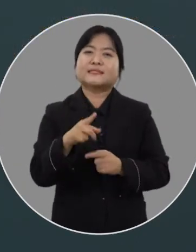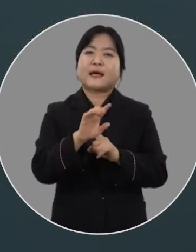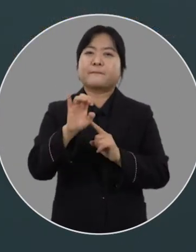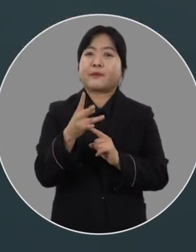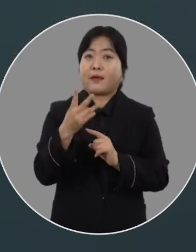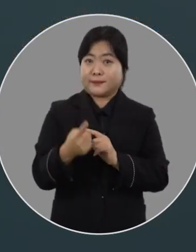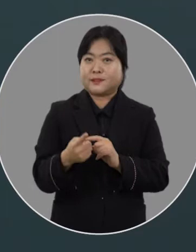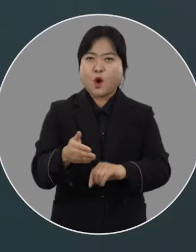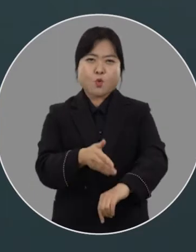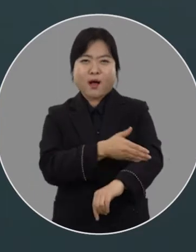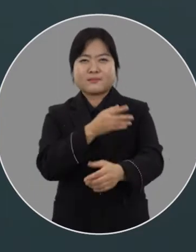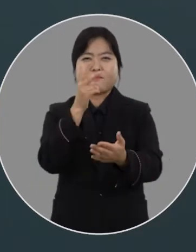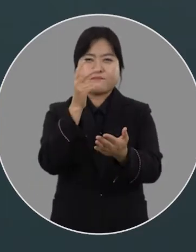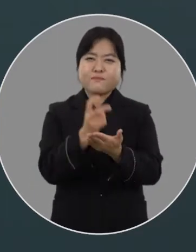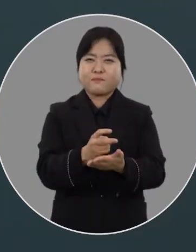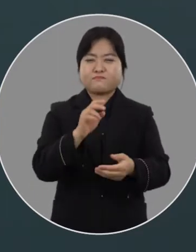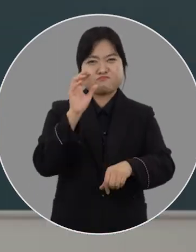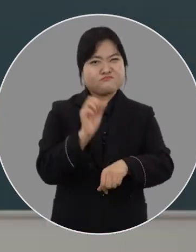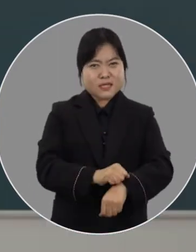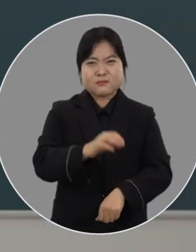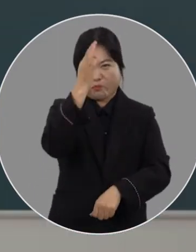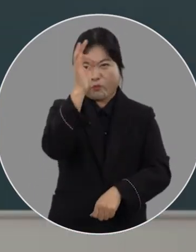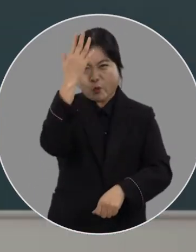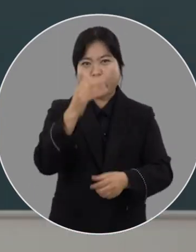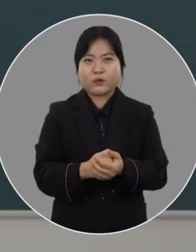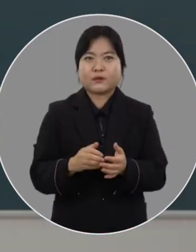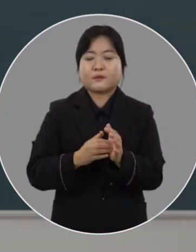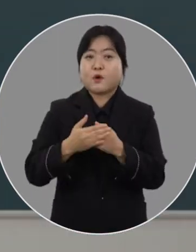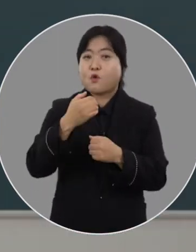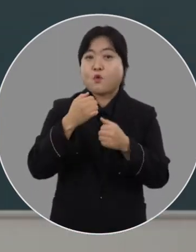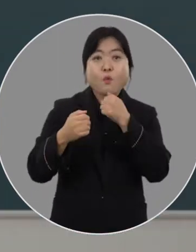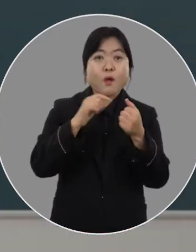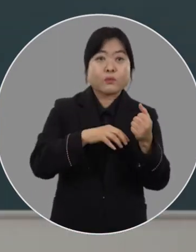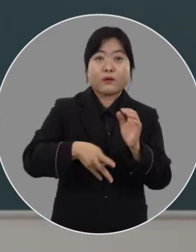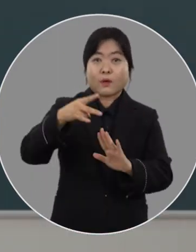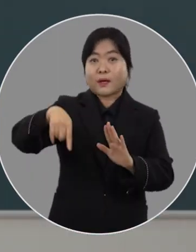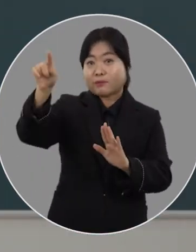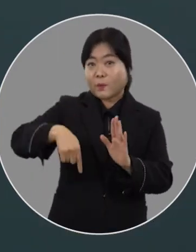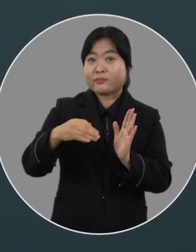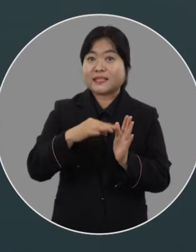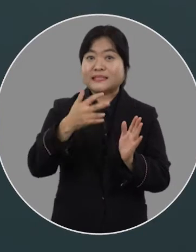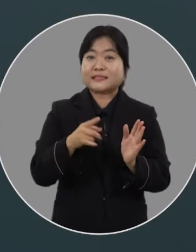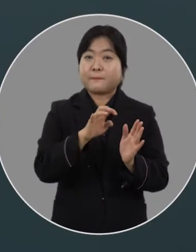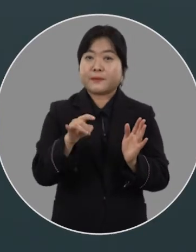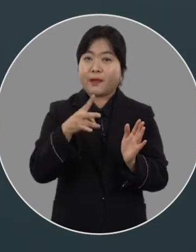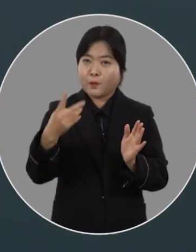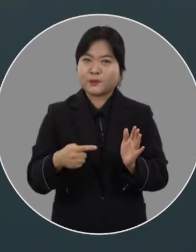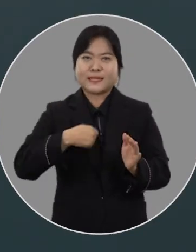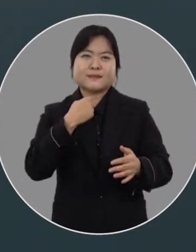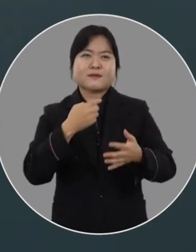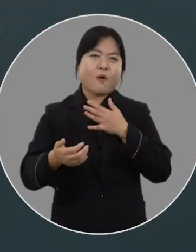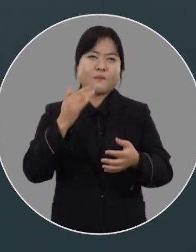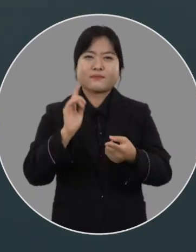은자 피에르는 과장법의 대가였습니다. 로마로부터 예루살렘에 다녀왔던 은자 피에르는 자신의